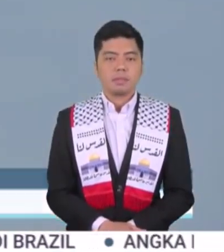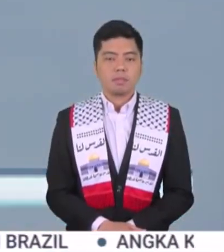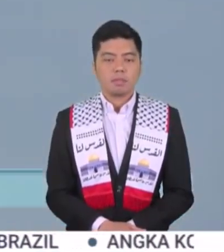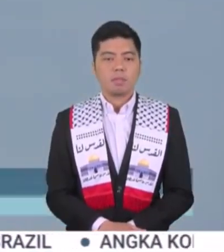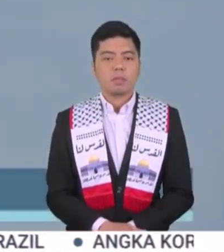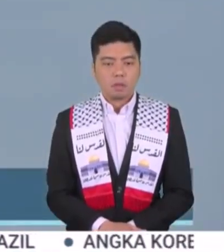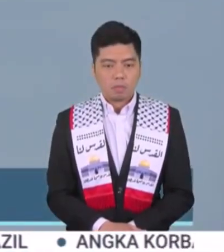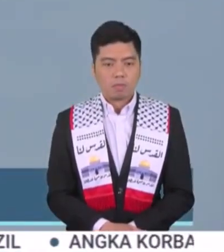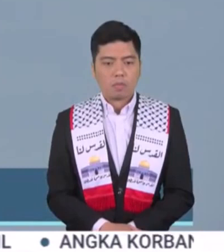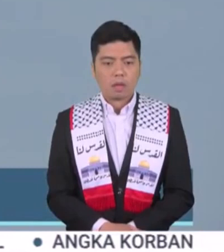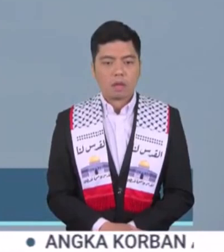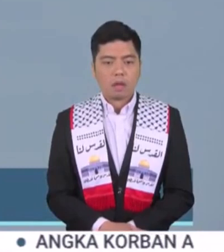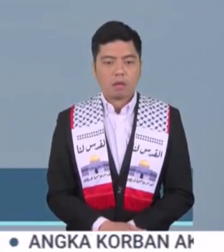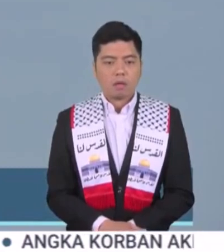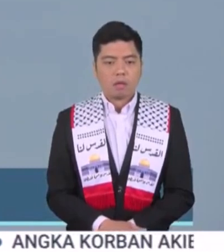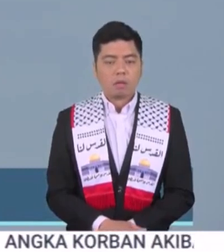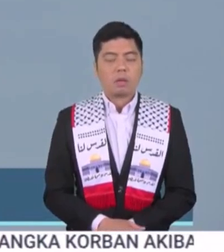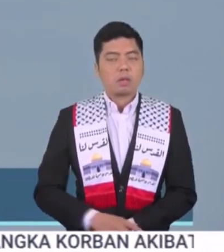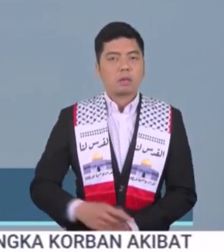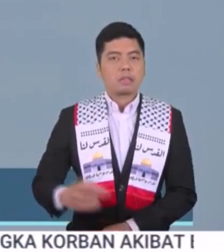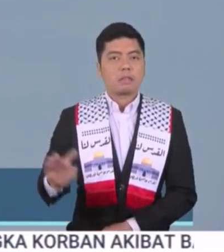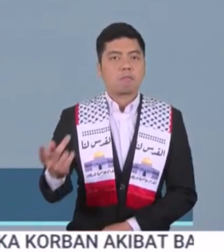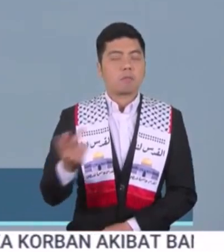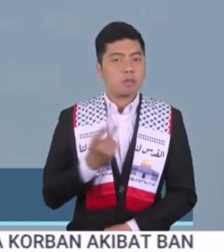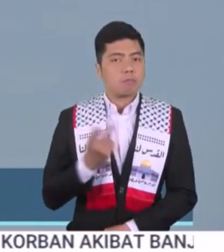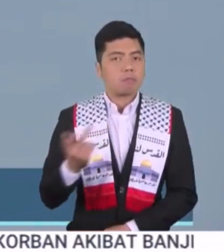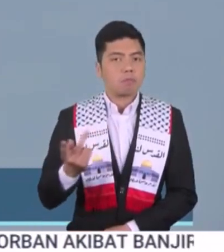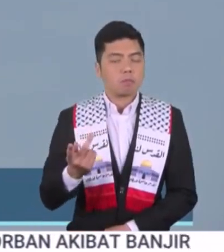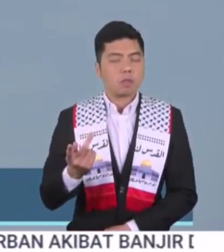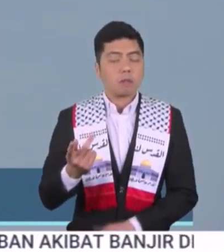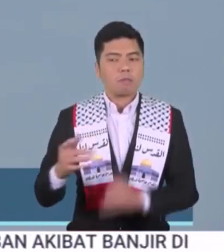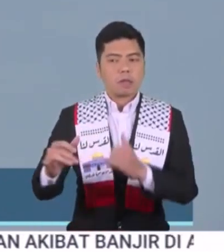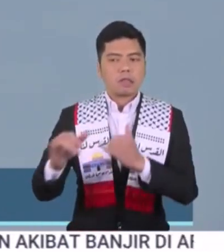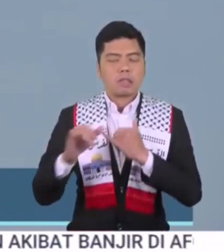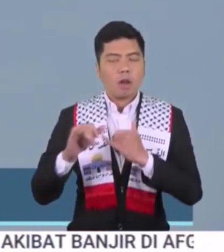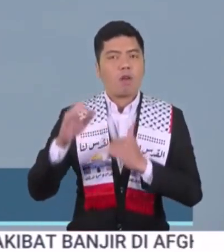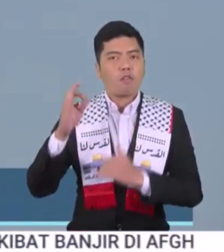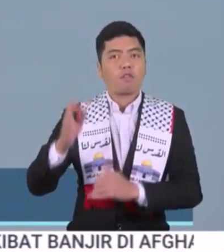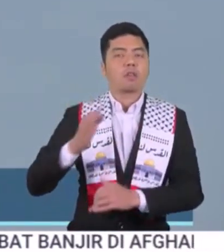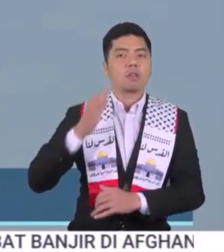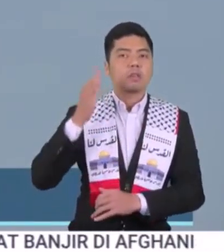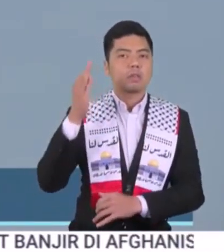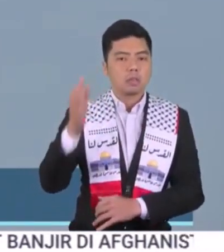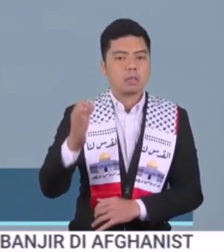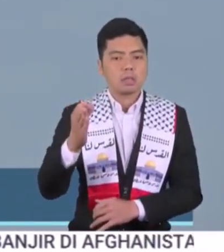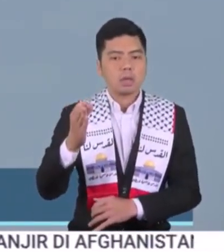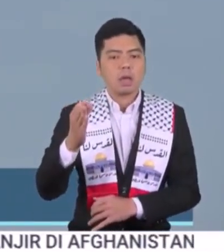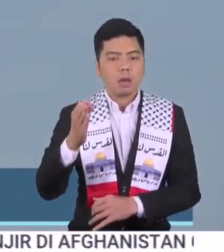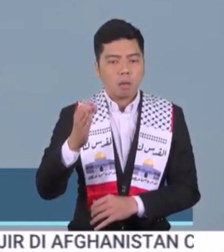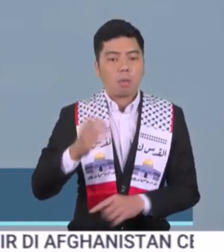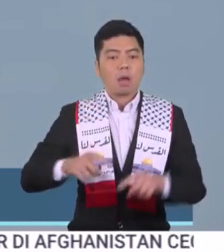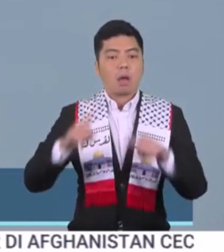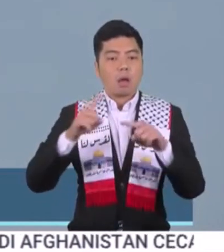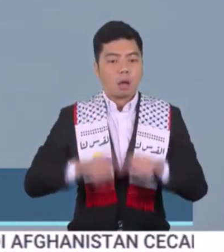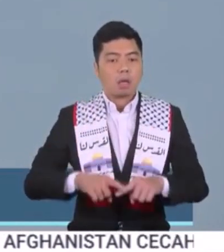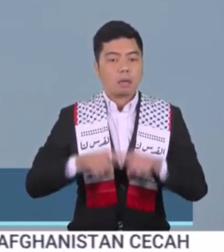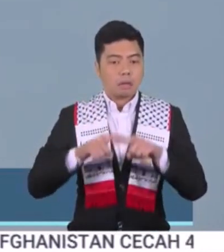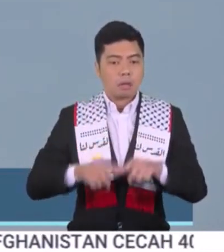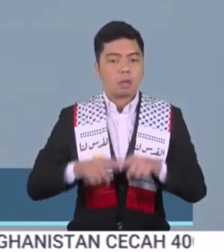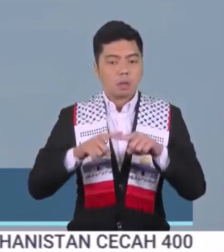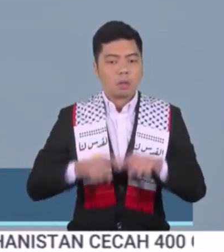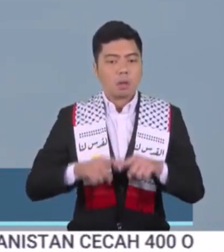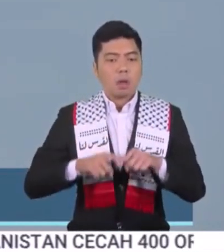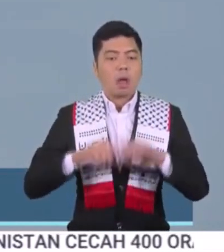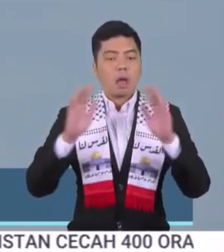Our strength and our future capability would depend to a large extent on our ability